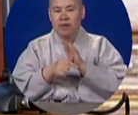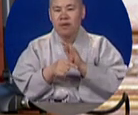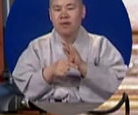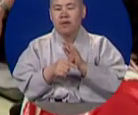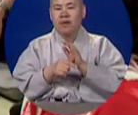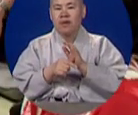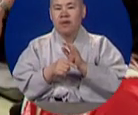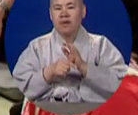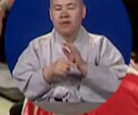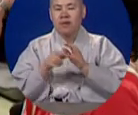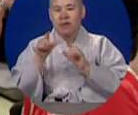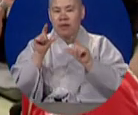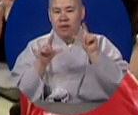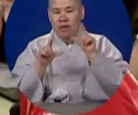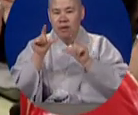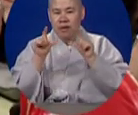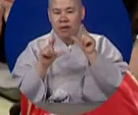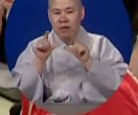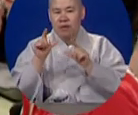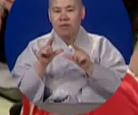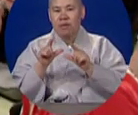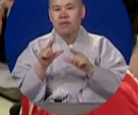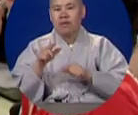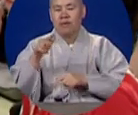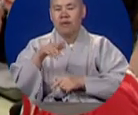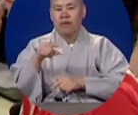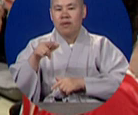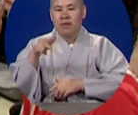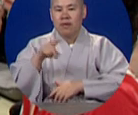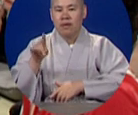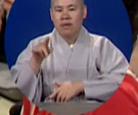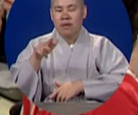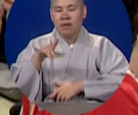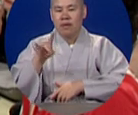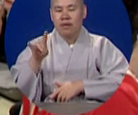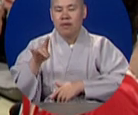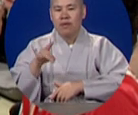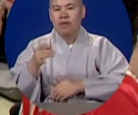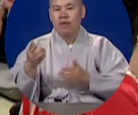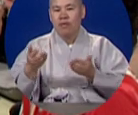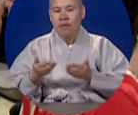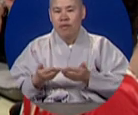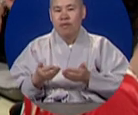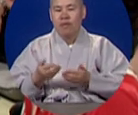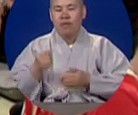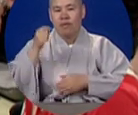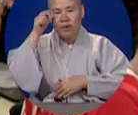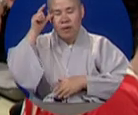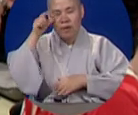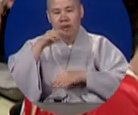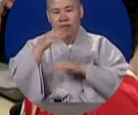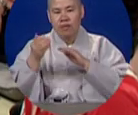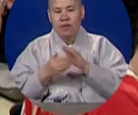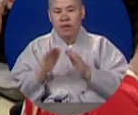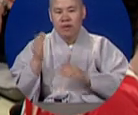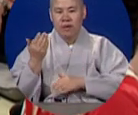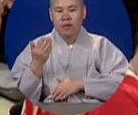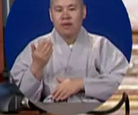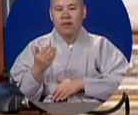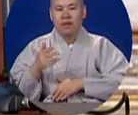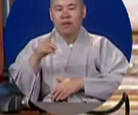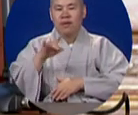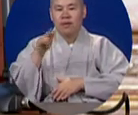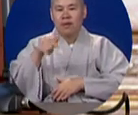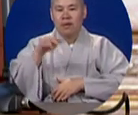얻고 색에서 해탈을 얻는다 이 말이에요 그래서 색진산매족이라 그렇기 때문에 색진산매가